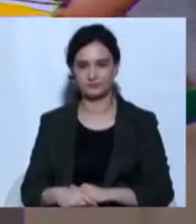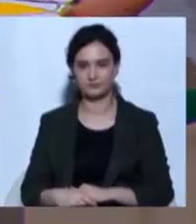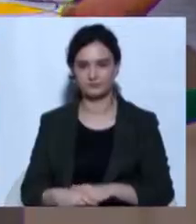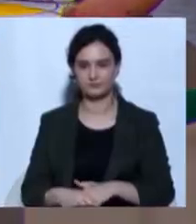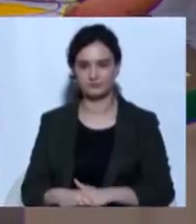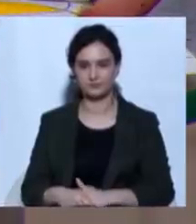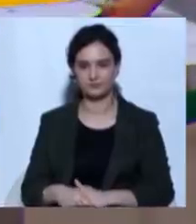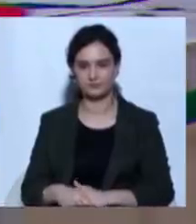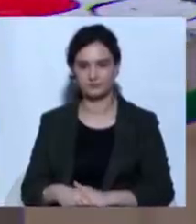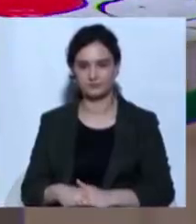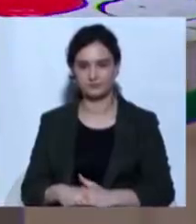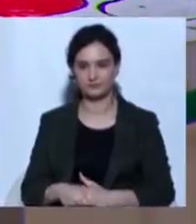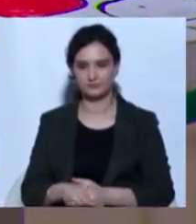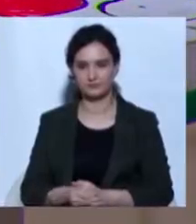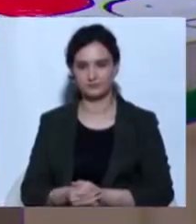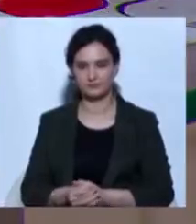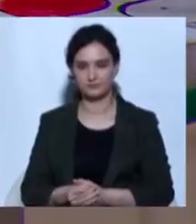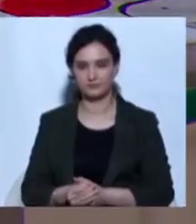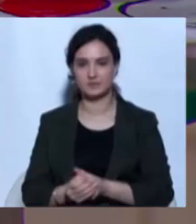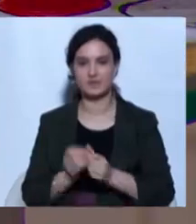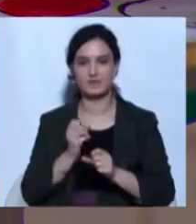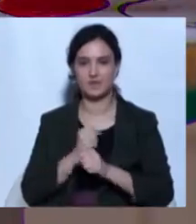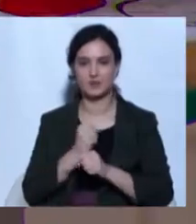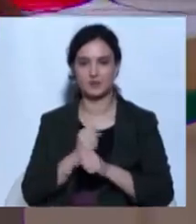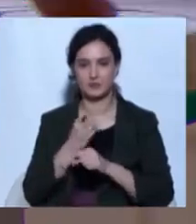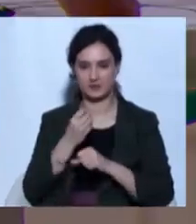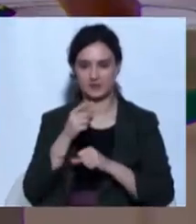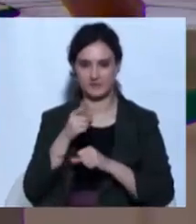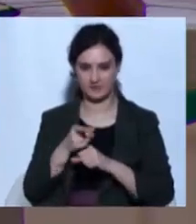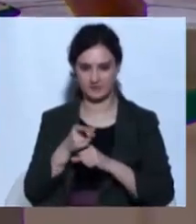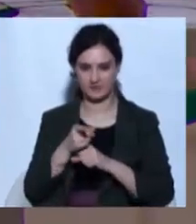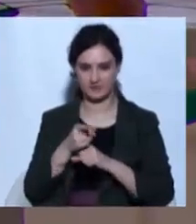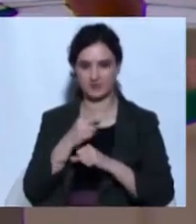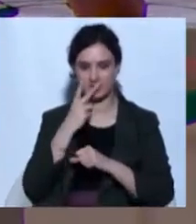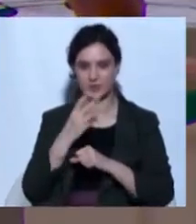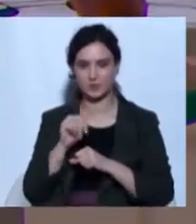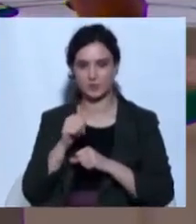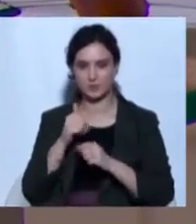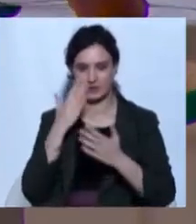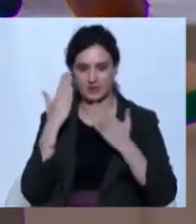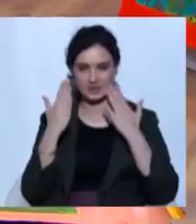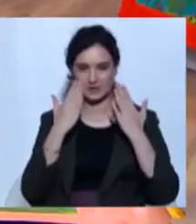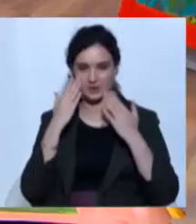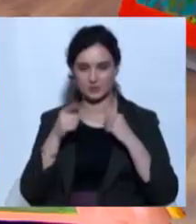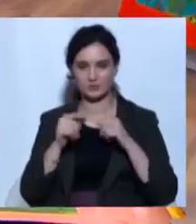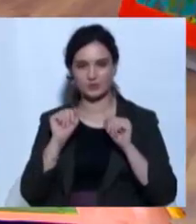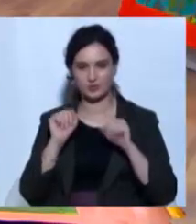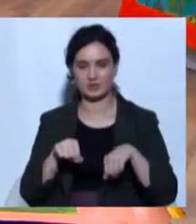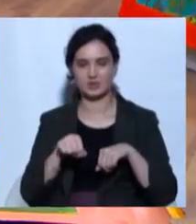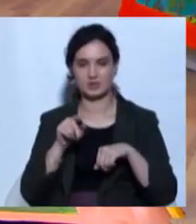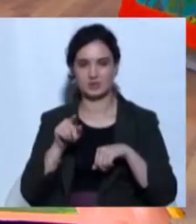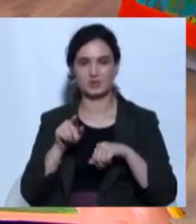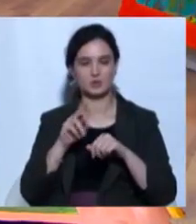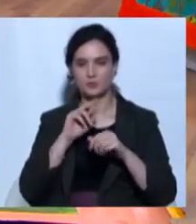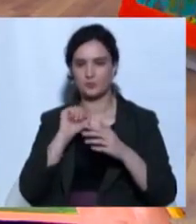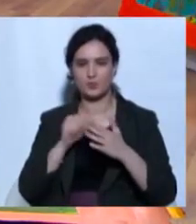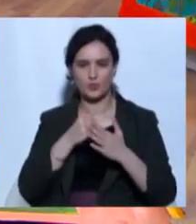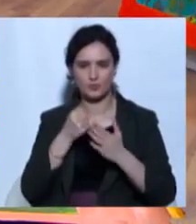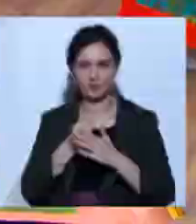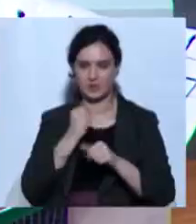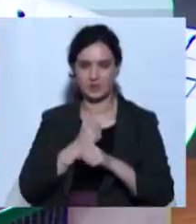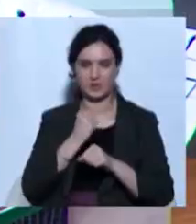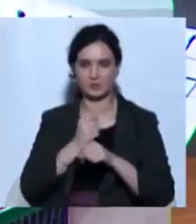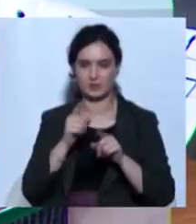ესე. გავაკეთოთ კიდევ. აი ეს. აი ნახეთ როგორი გასართობი. ეს შეგიძლია უსასრულოდ